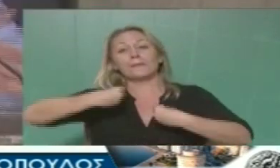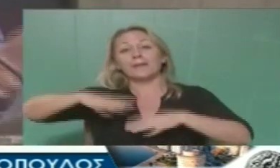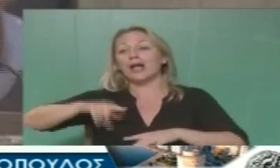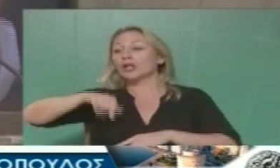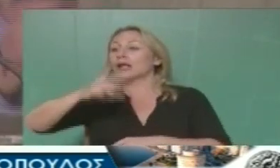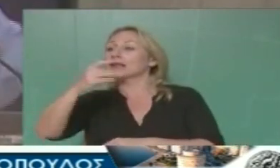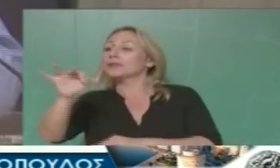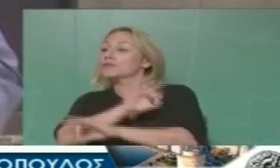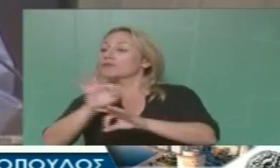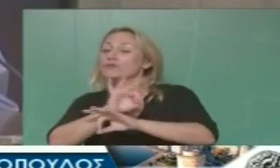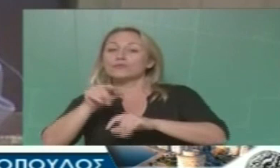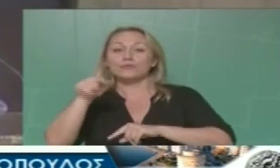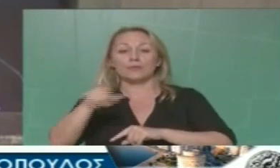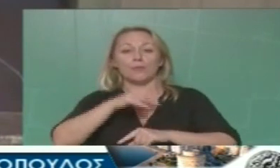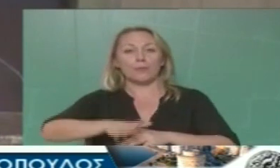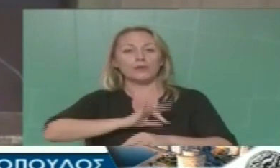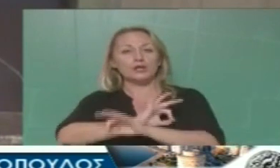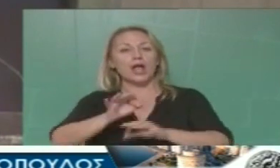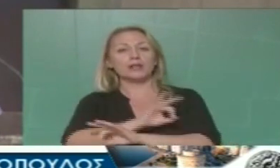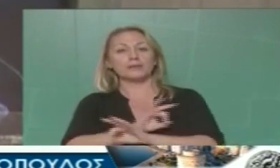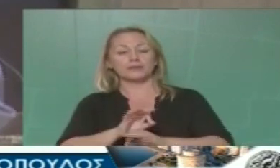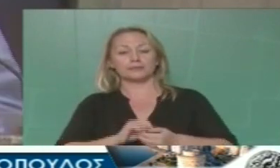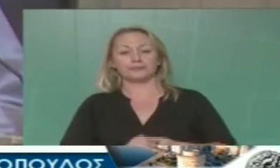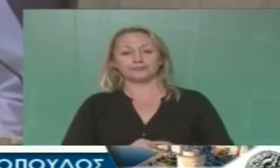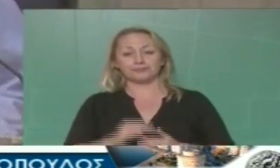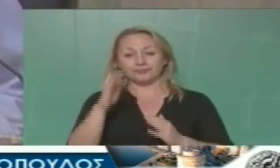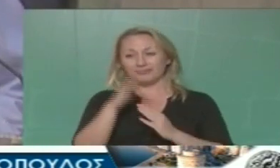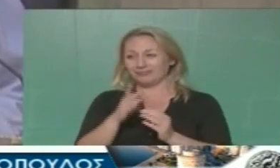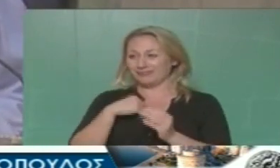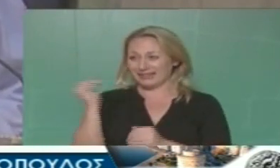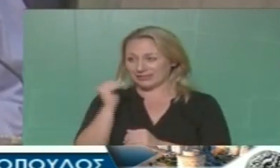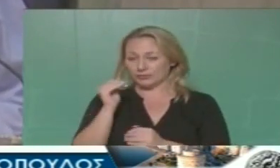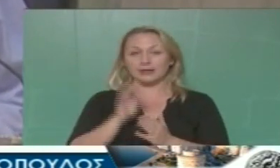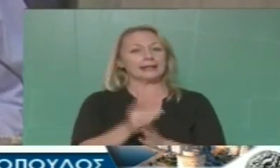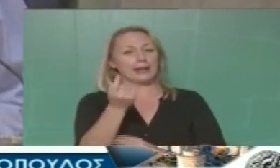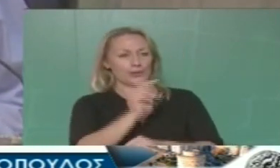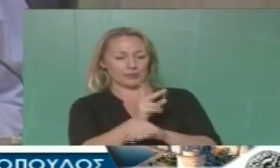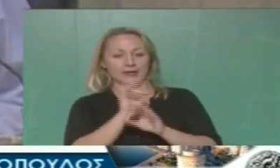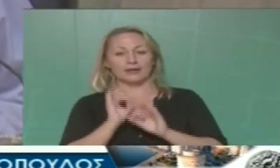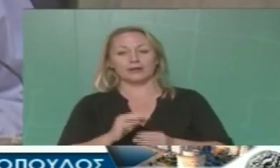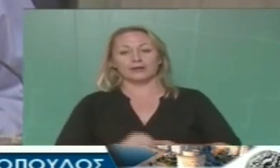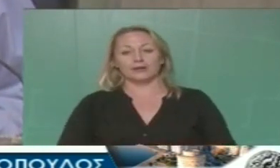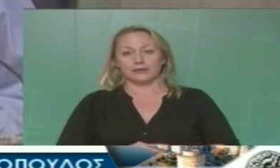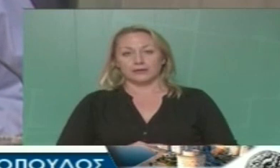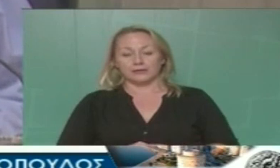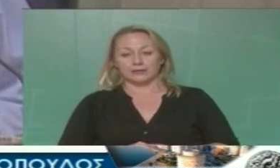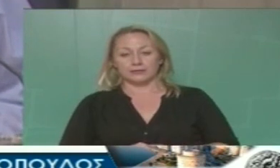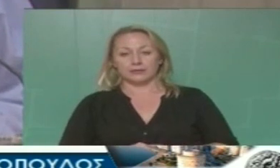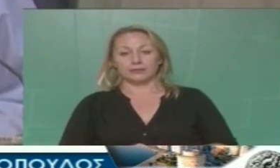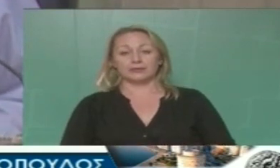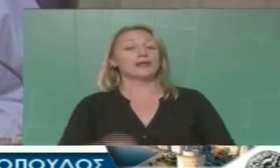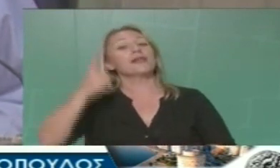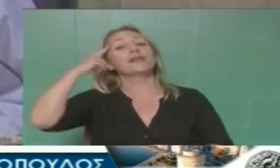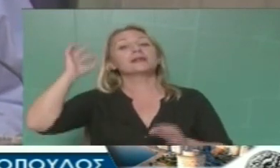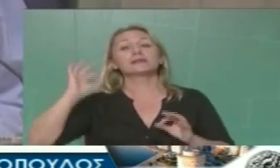Δημοκρατία και προχωράει. Μπήκε φουρτσάτα η Νέα Δημοκρατία. Κύριε Ζεργιανόπουλο, δεν ξέρουμε. Τελειώνω. 2 λεπτά, πρόεδρε. Δεν